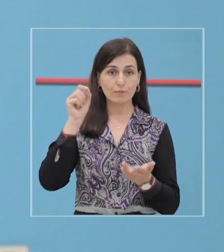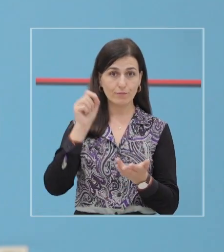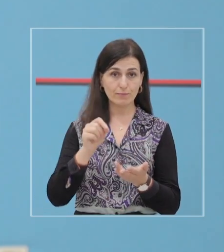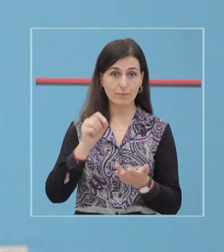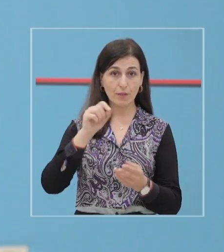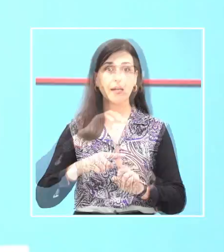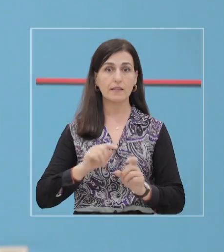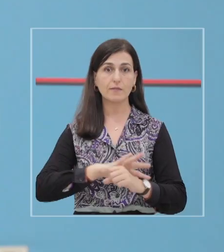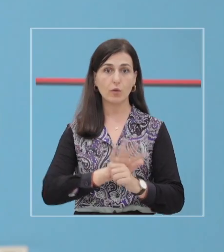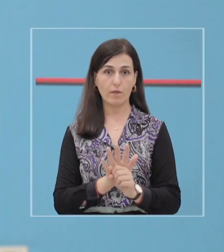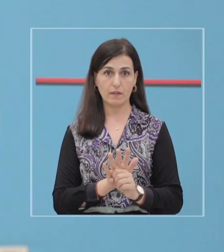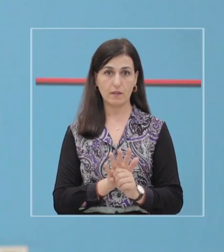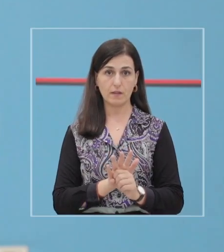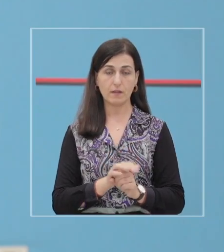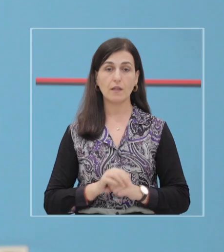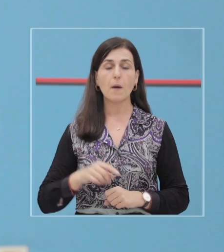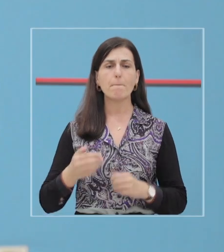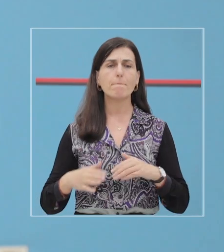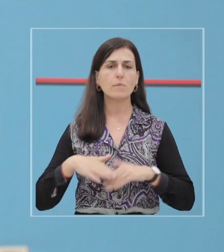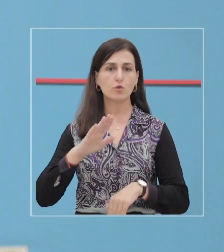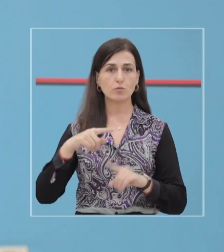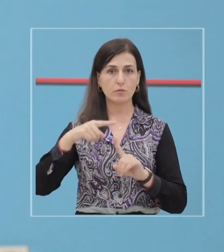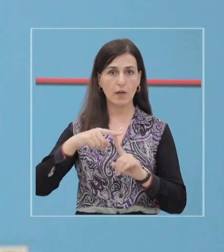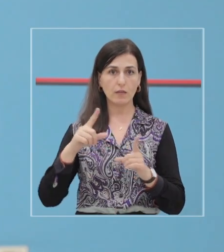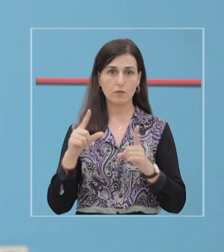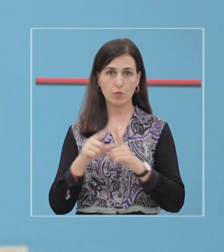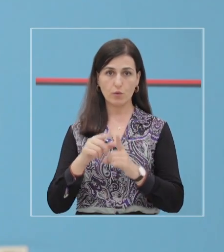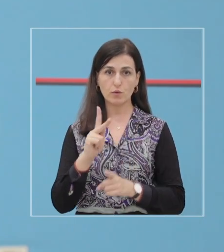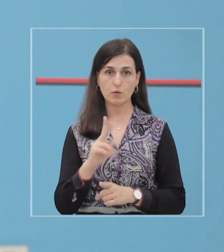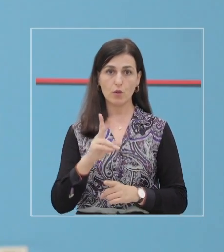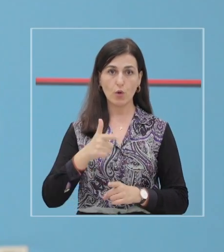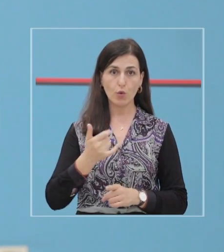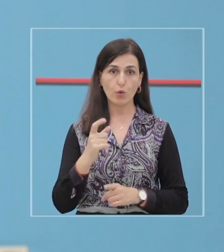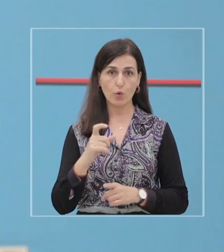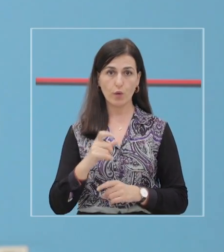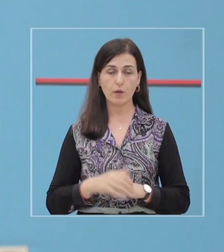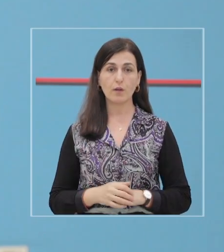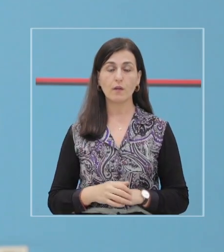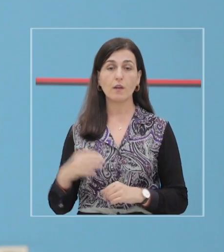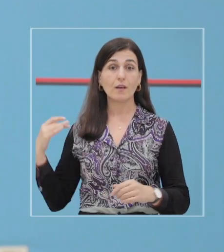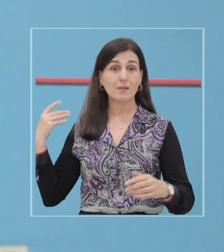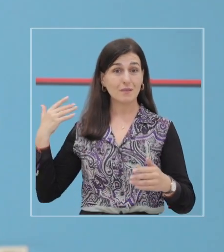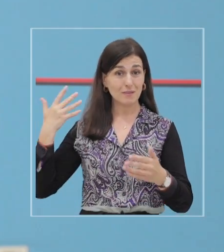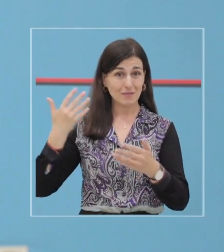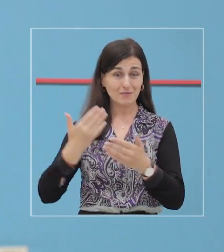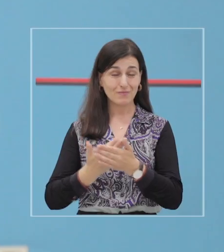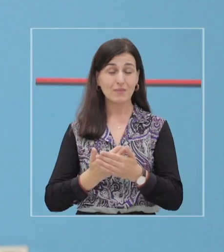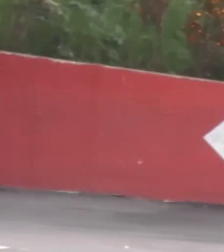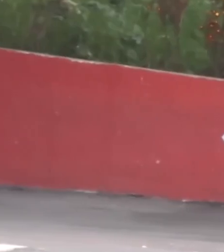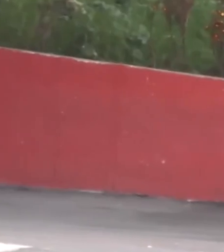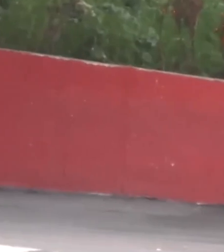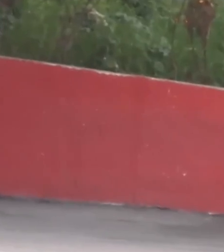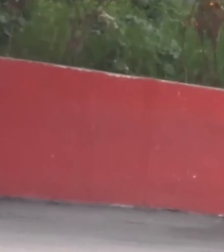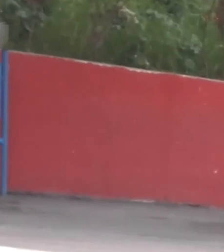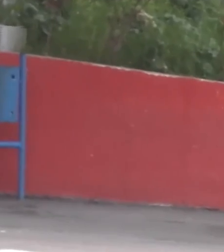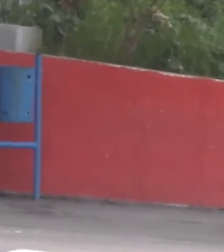terapi intensive. Janë 167 persona aktiv me COVID-19, kryesisht në Tiran, Durës dhe Kruj.